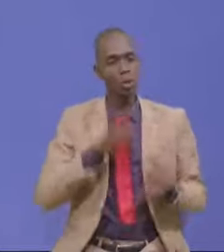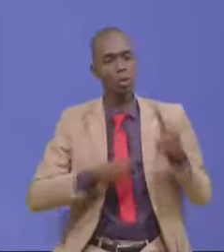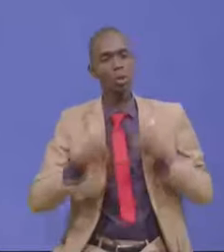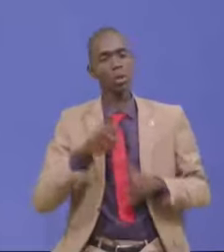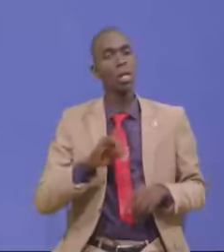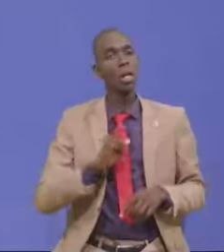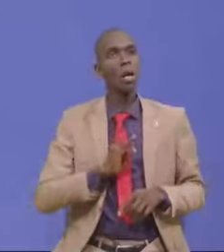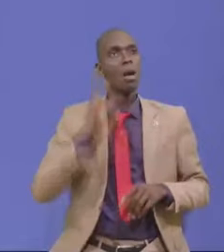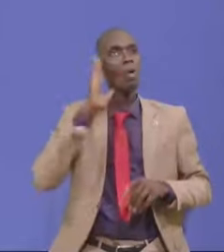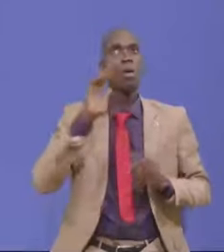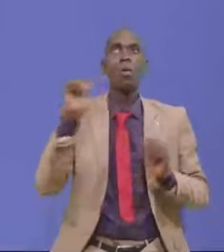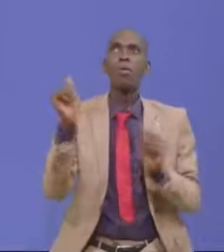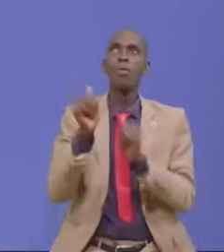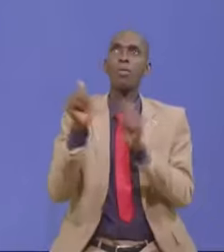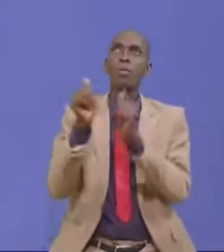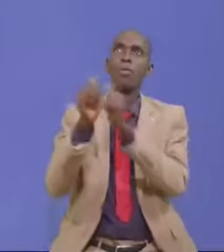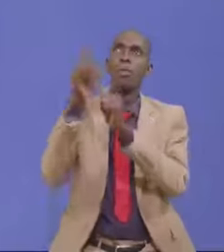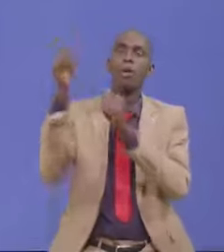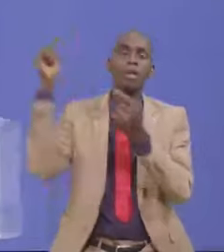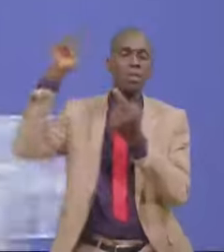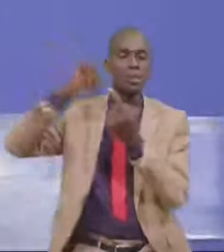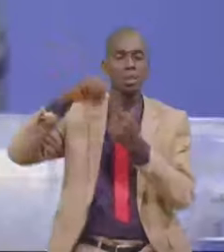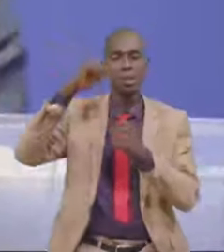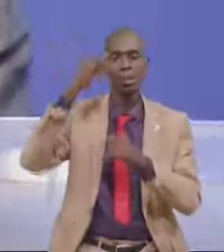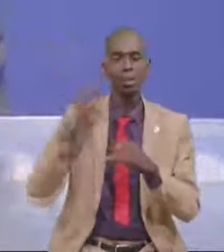Et tu dis, je vais le suivre jusqu'à la fin.